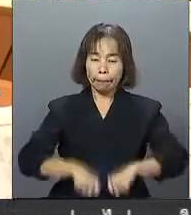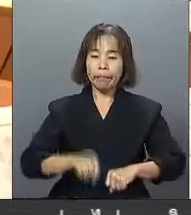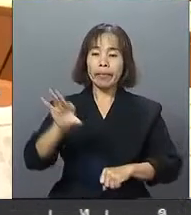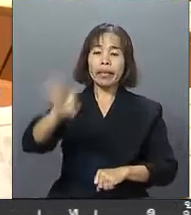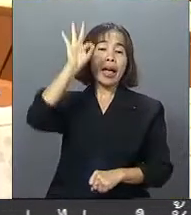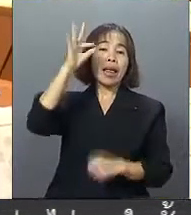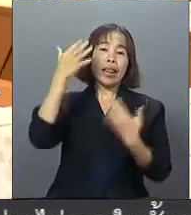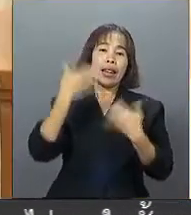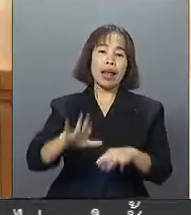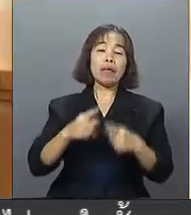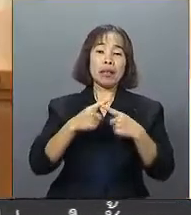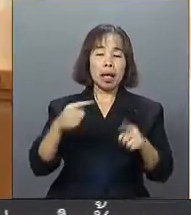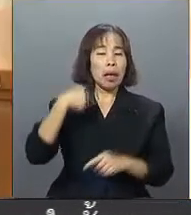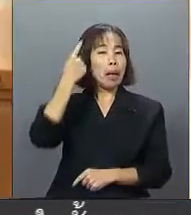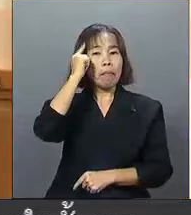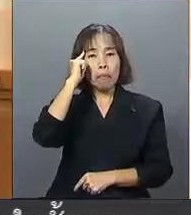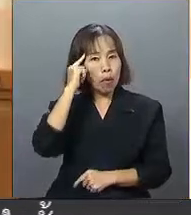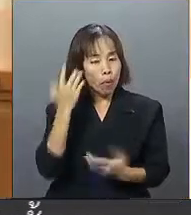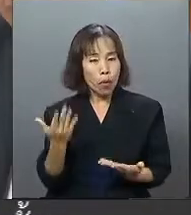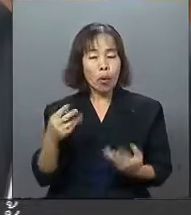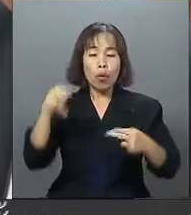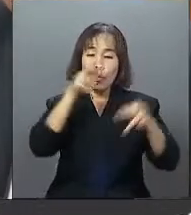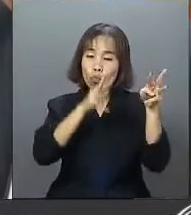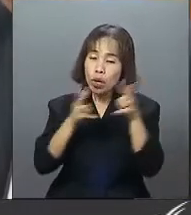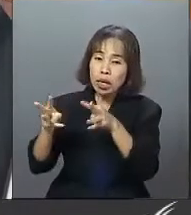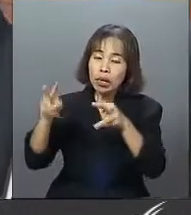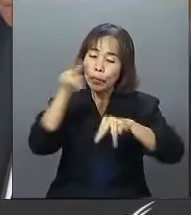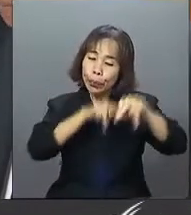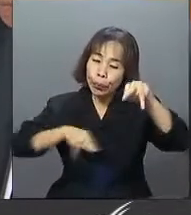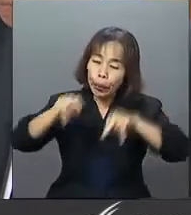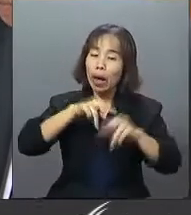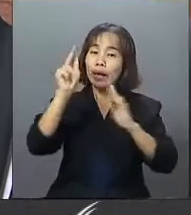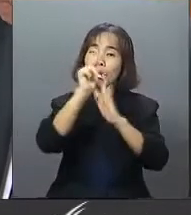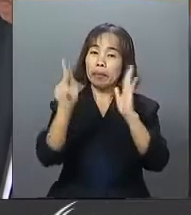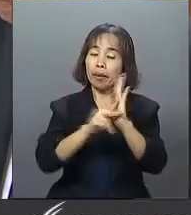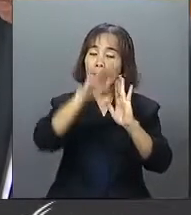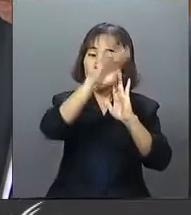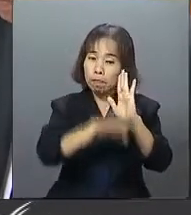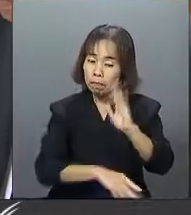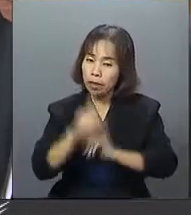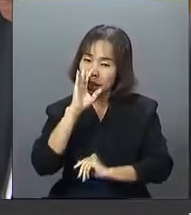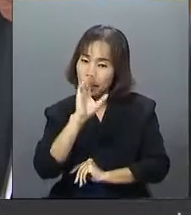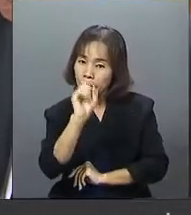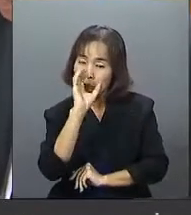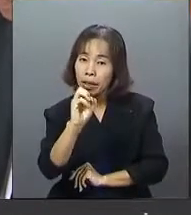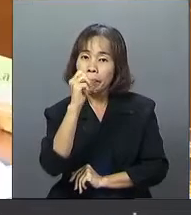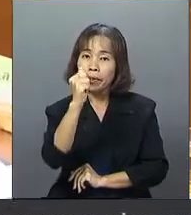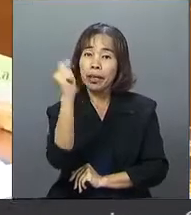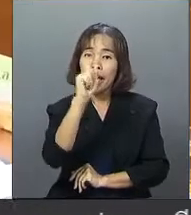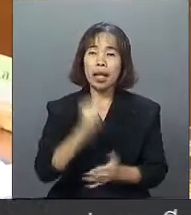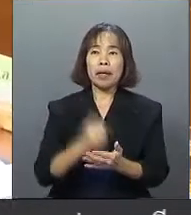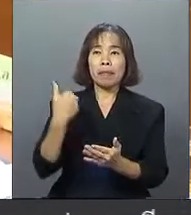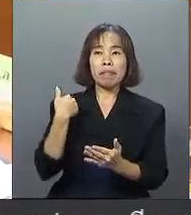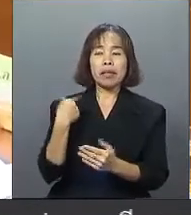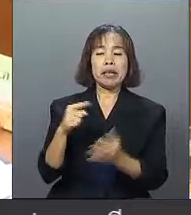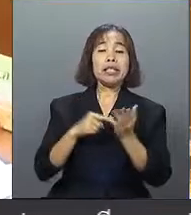จากนี้ก็ต้องติดตามว่าการพิจารณาเนื้อหาของร่างกฎหมายจะมีข้อพิรุธหรือไม่โดยเฉพาะประเด็นที่ถูกตั้งข้อสังเกต